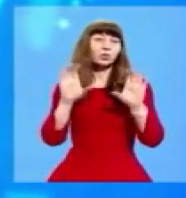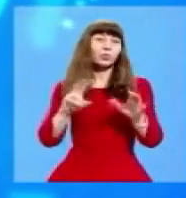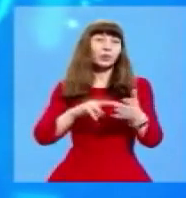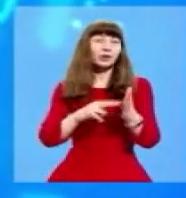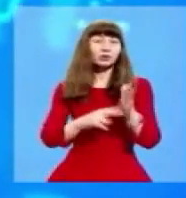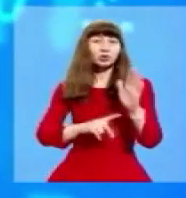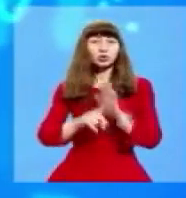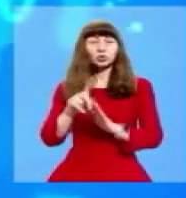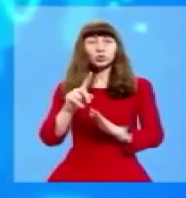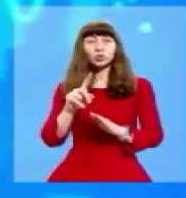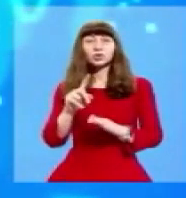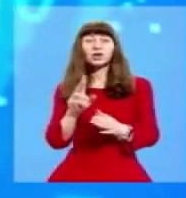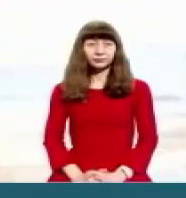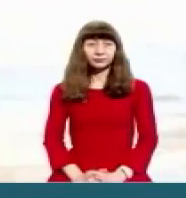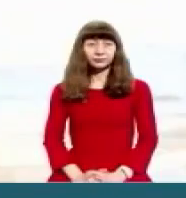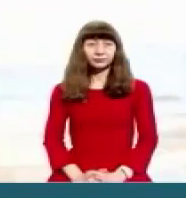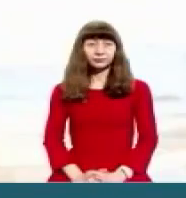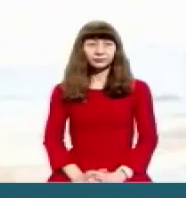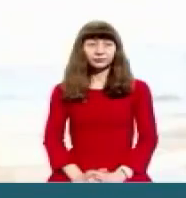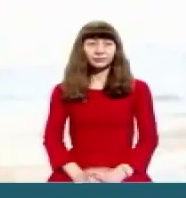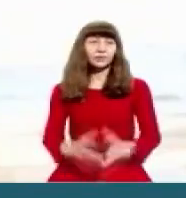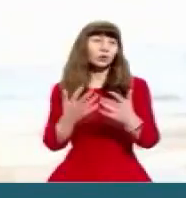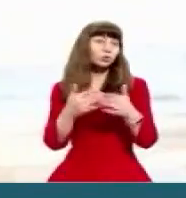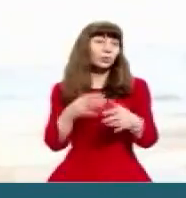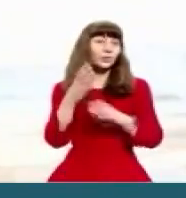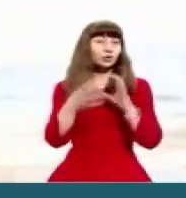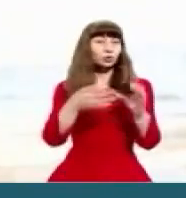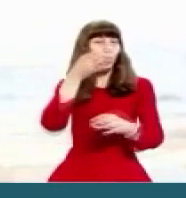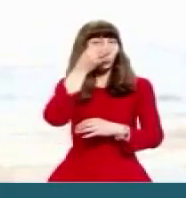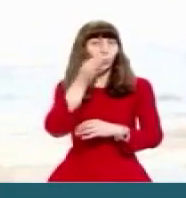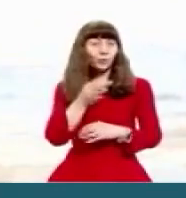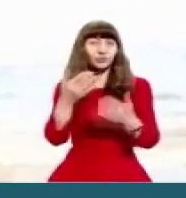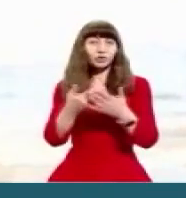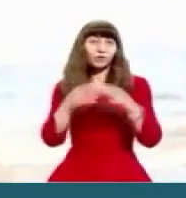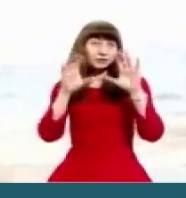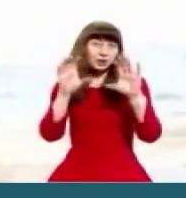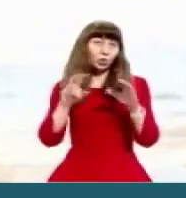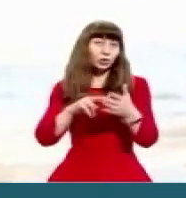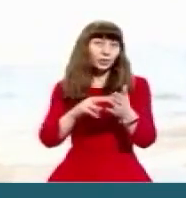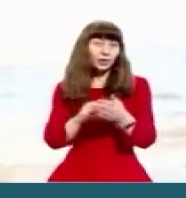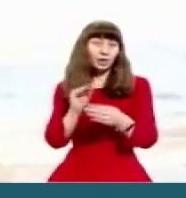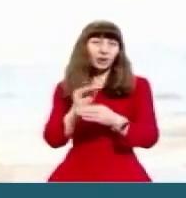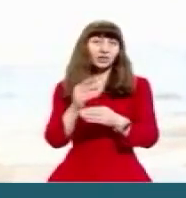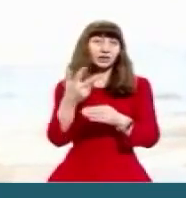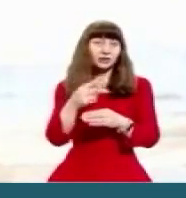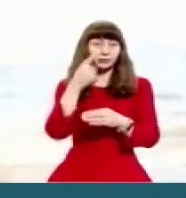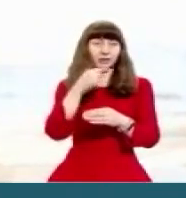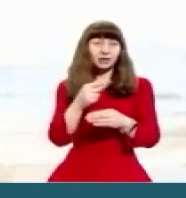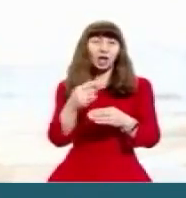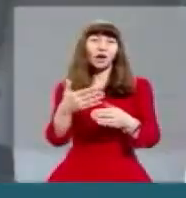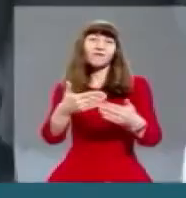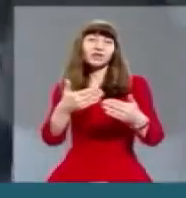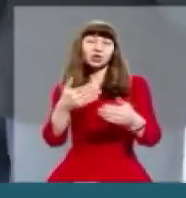начнет действовать в марте этого года. С учетом международного опыта в новый законопроект введены 3 процедуры –